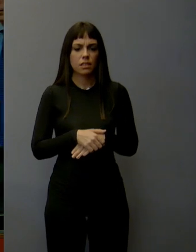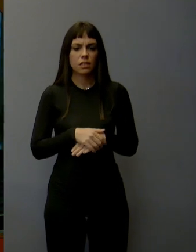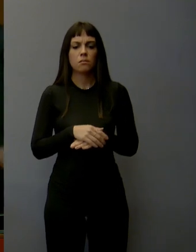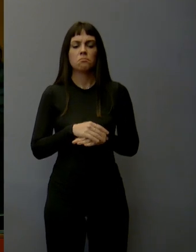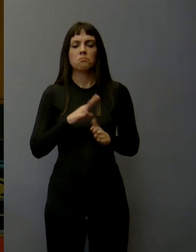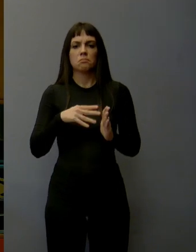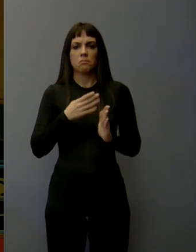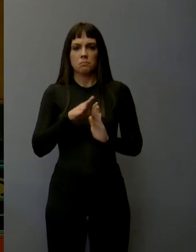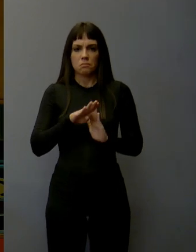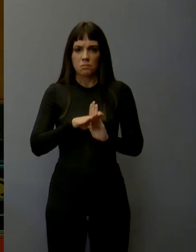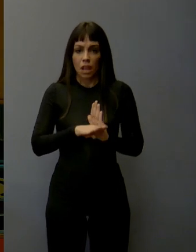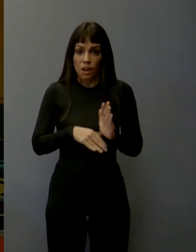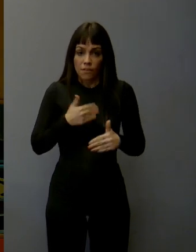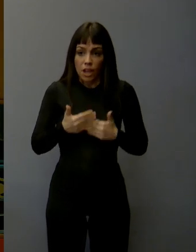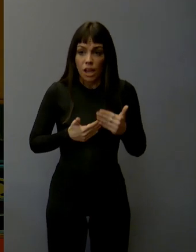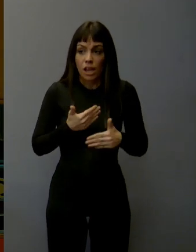griglia degli interventi